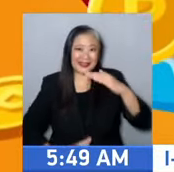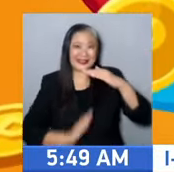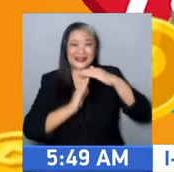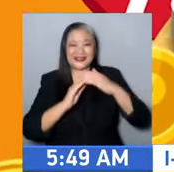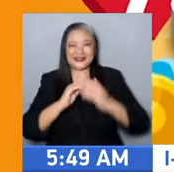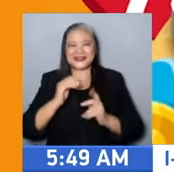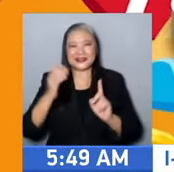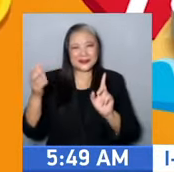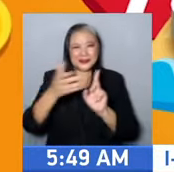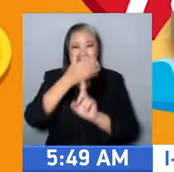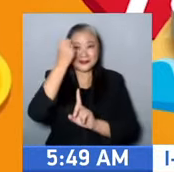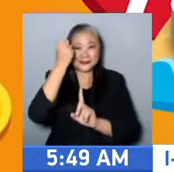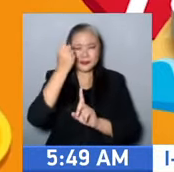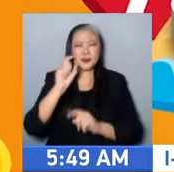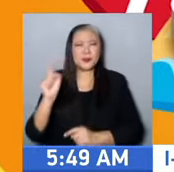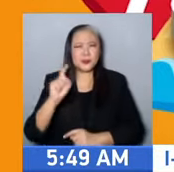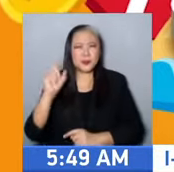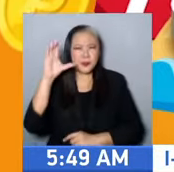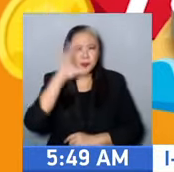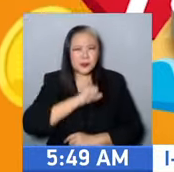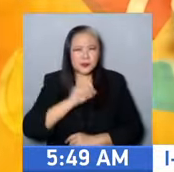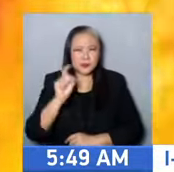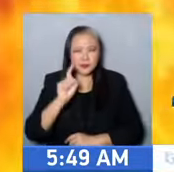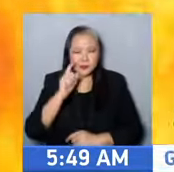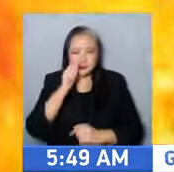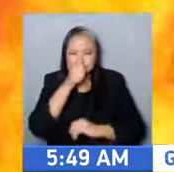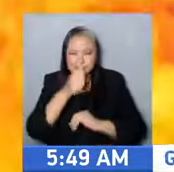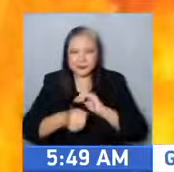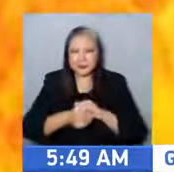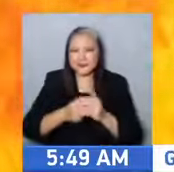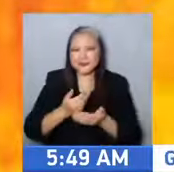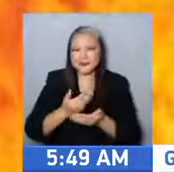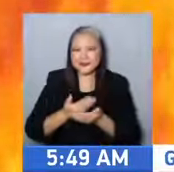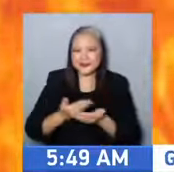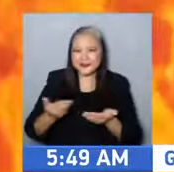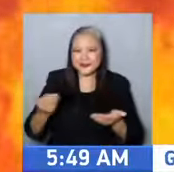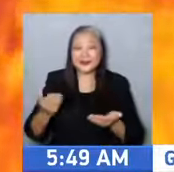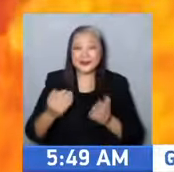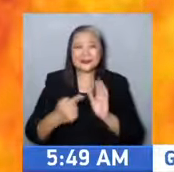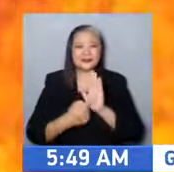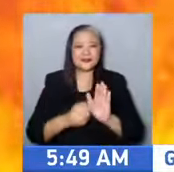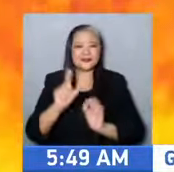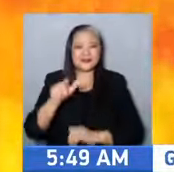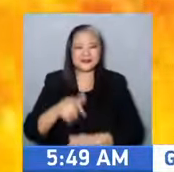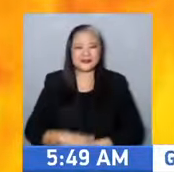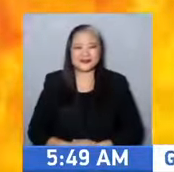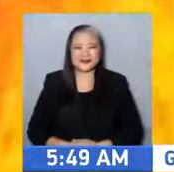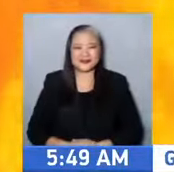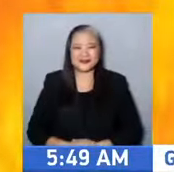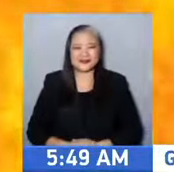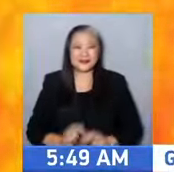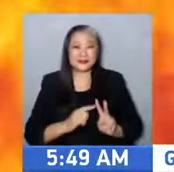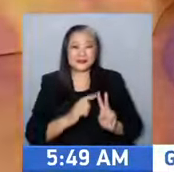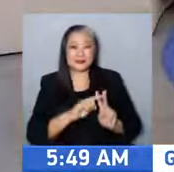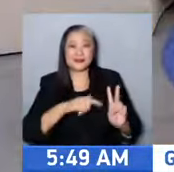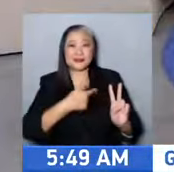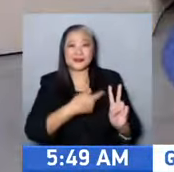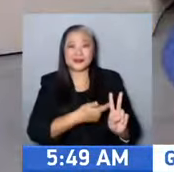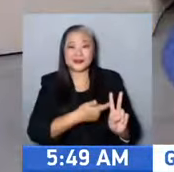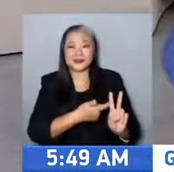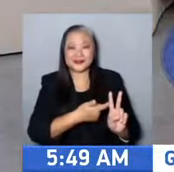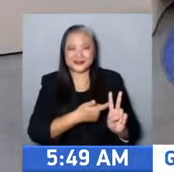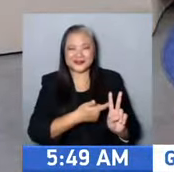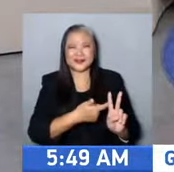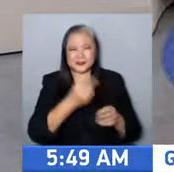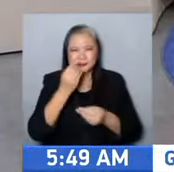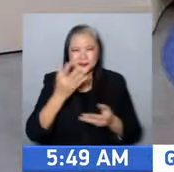unti-unting marireveal mamaya. Samantala, narito si Nalinette Caloy na maghatid ng mainit-init ding surprise ngayong